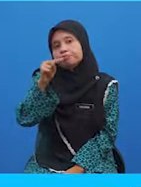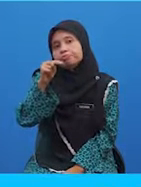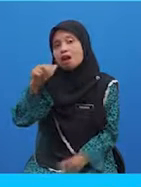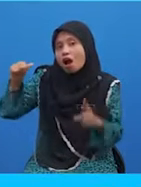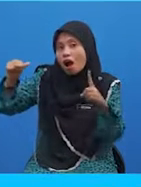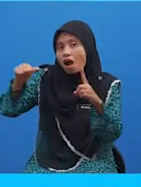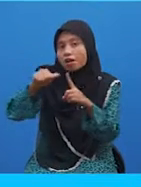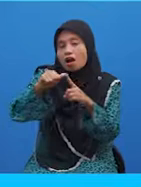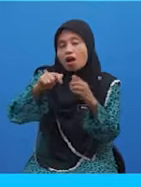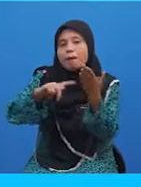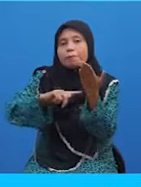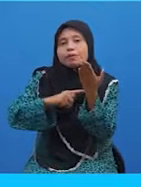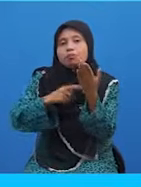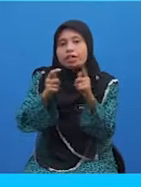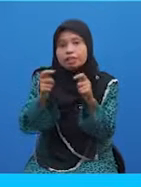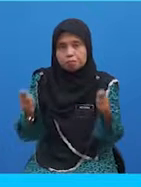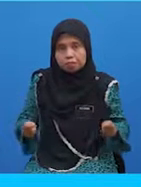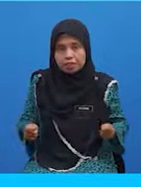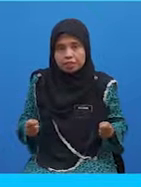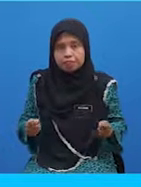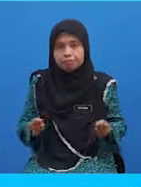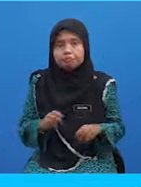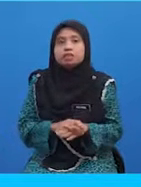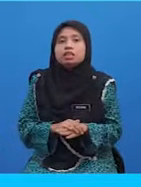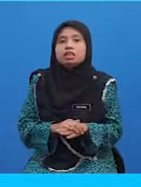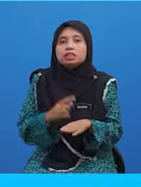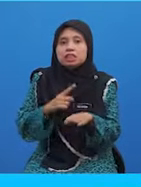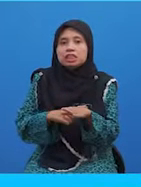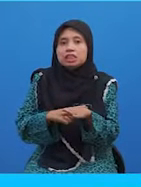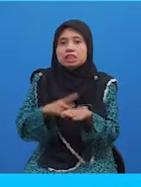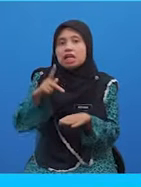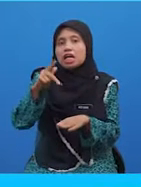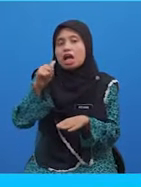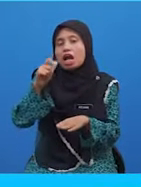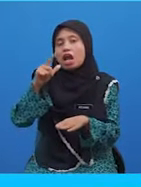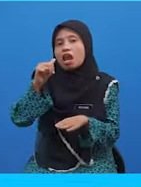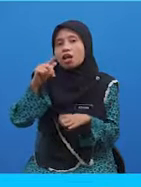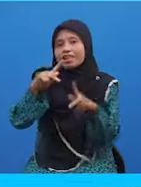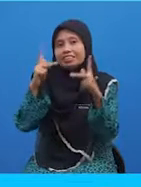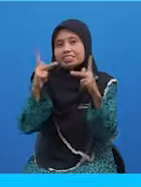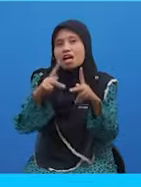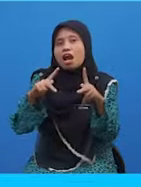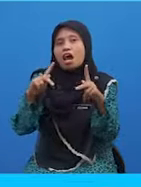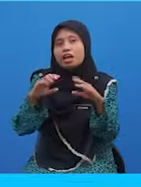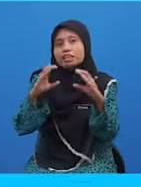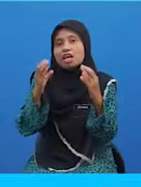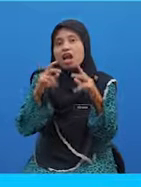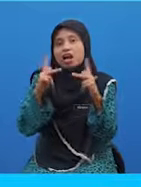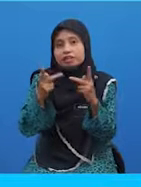arah permulaan tempat. Di kalangan salah kerana di menunjukkan